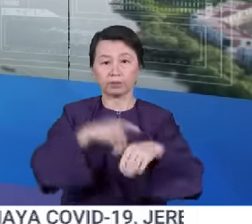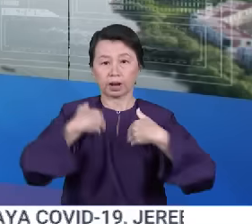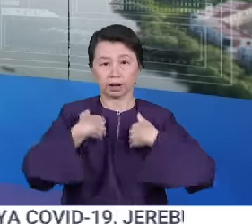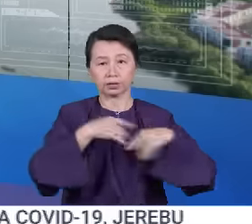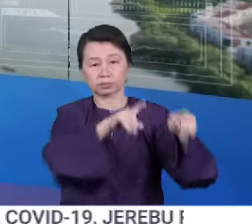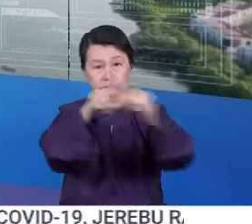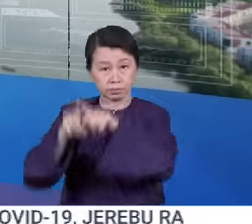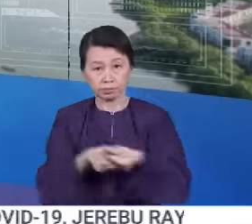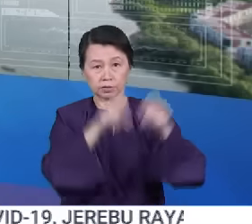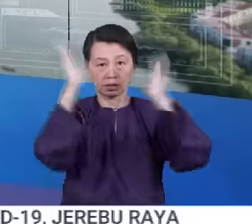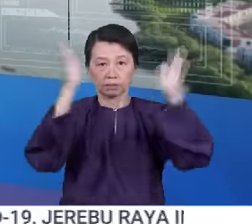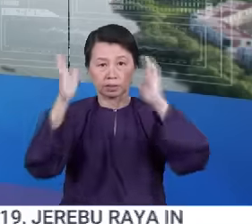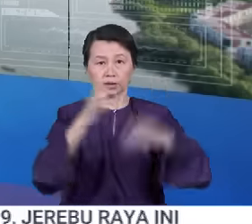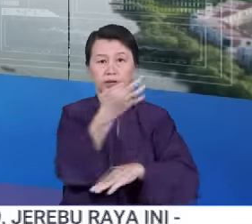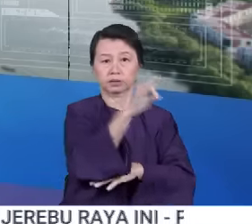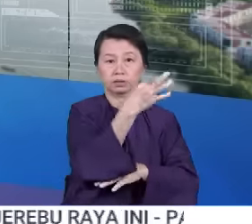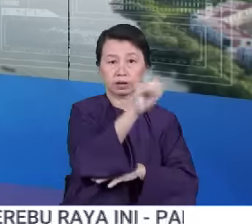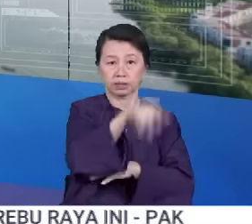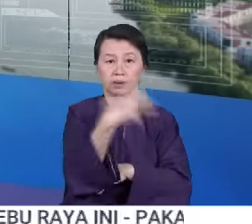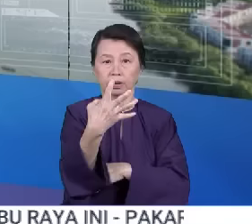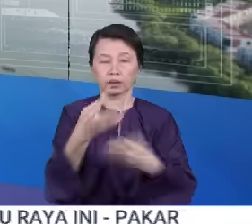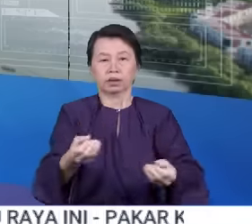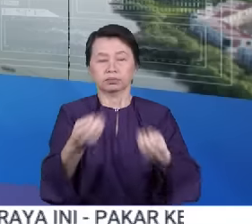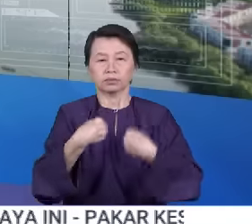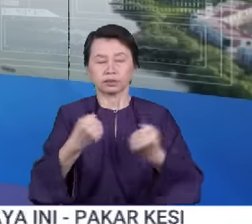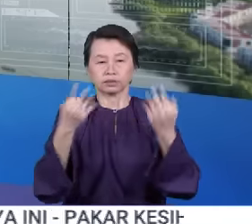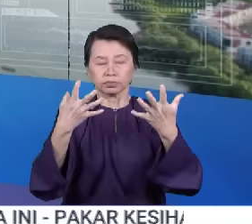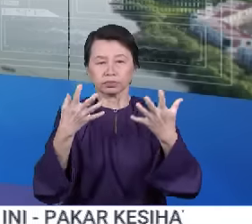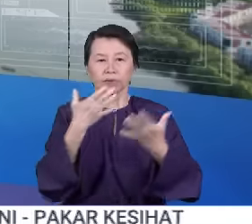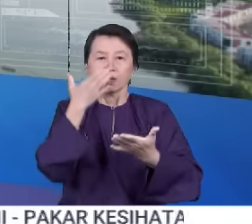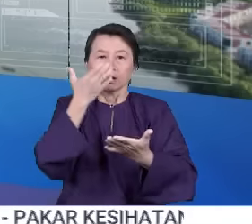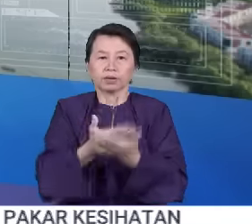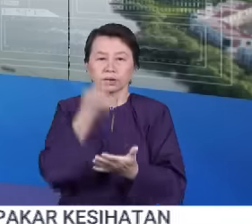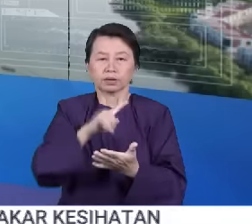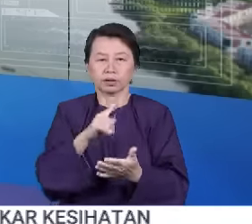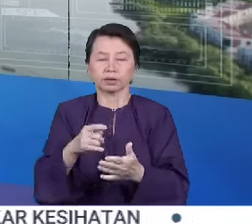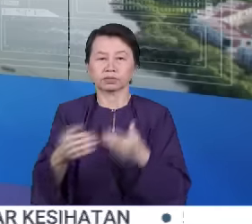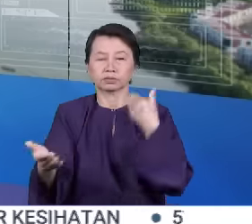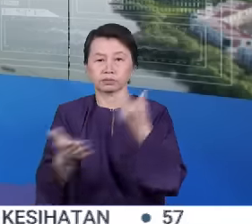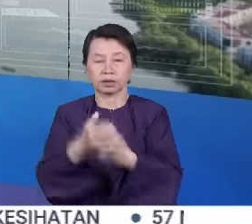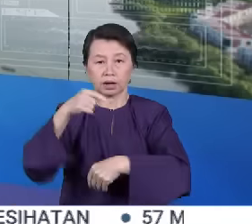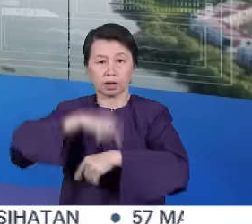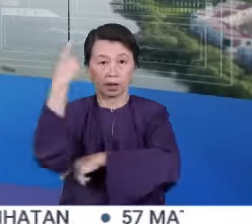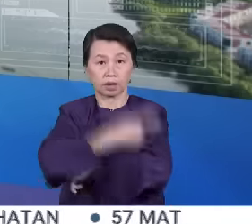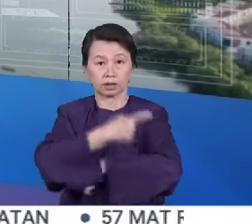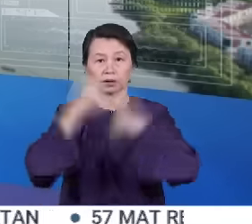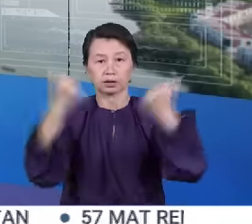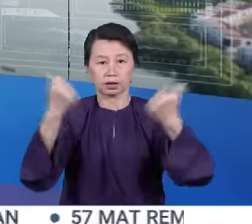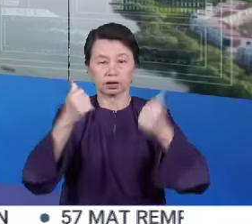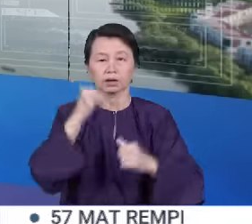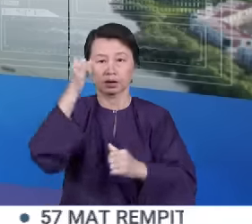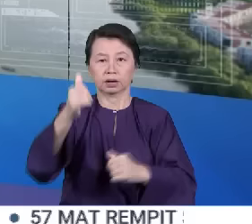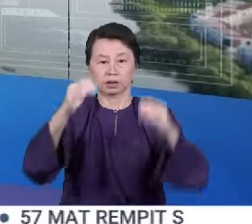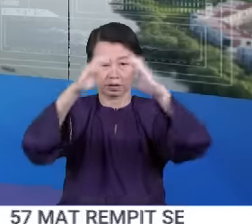serentak seluruh negara pada 19 April lalu memberi 1,000 makna, apatah lagi dengan ketibaan Syawal. Menjengah ke kompleks